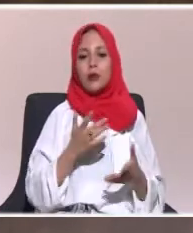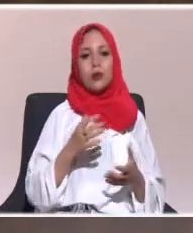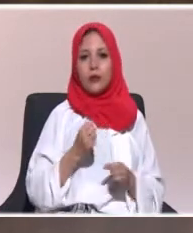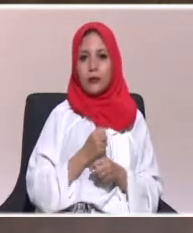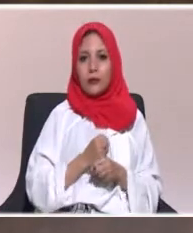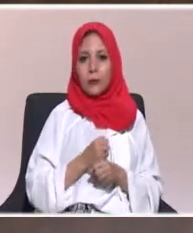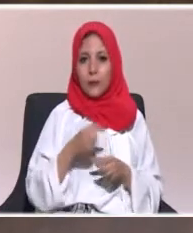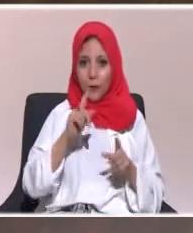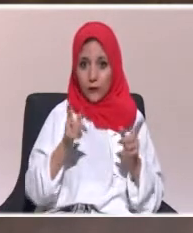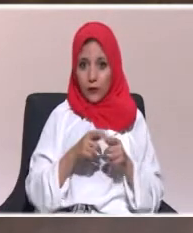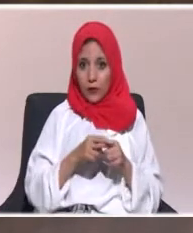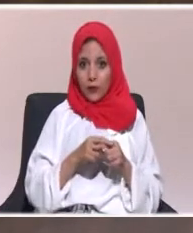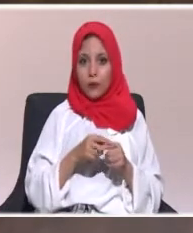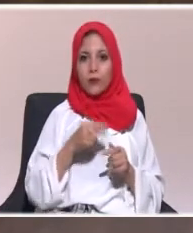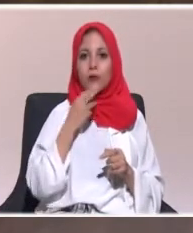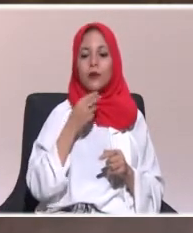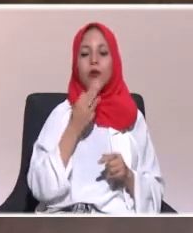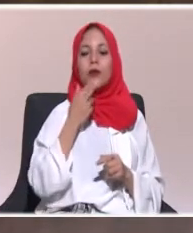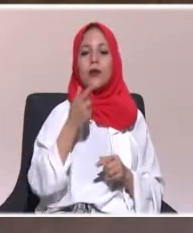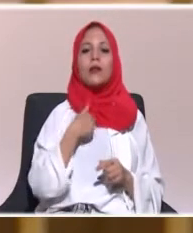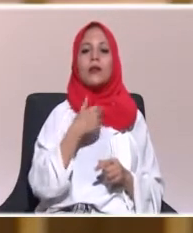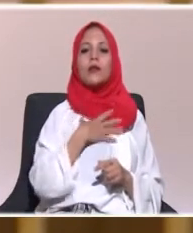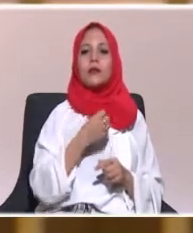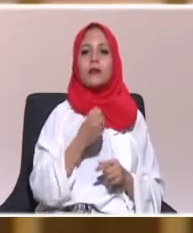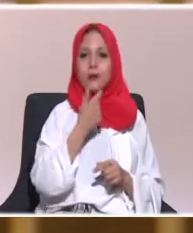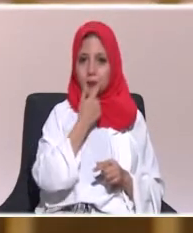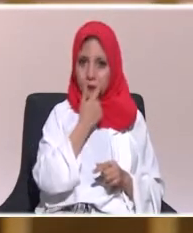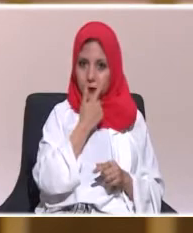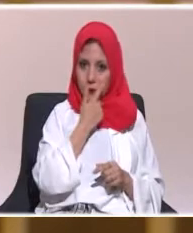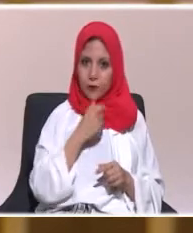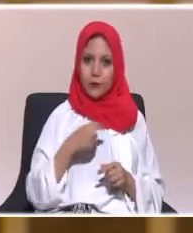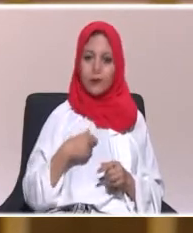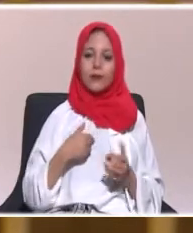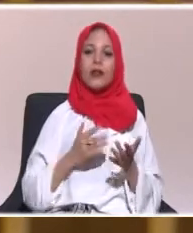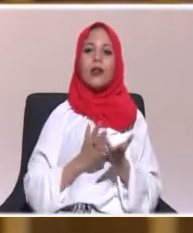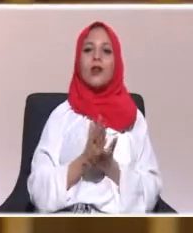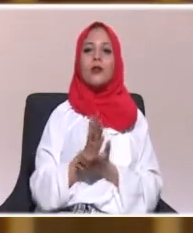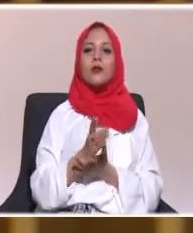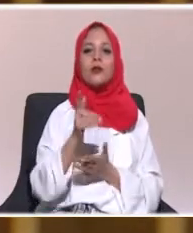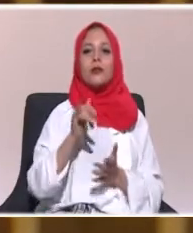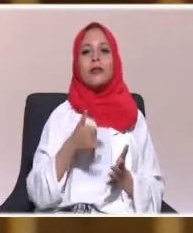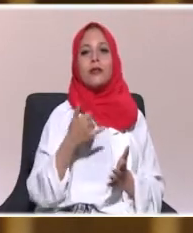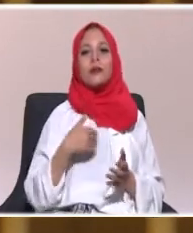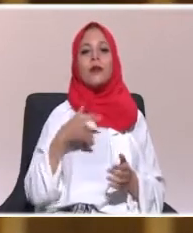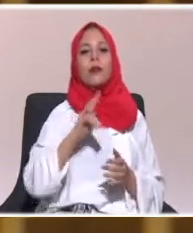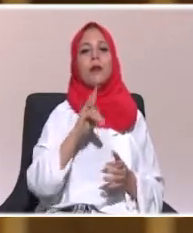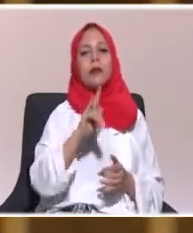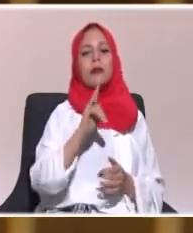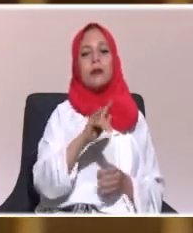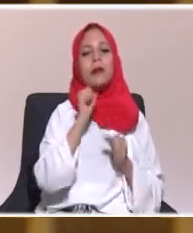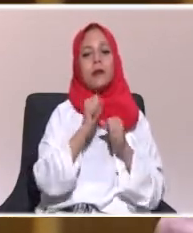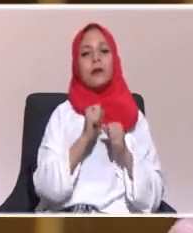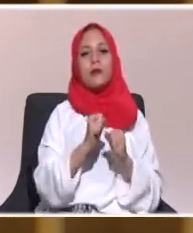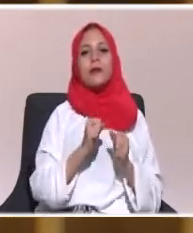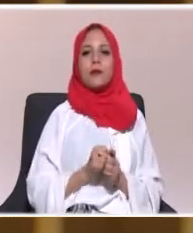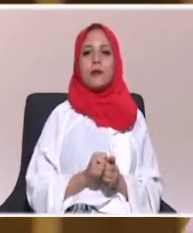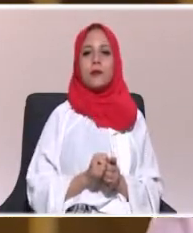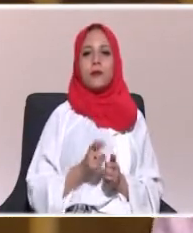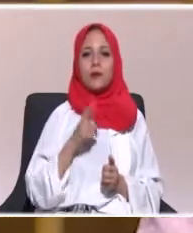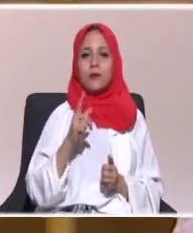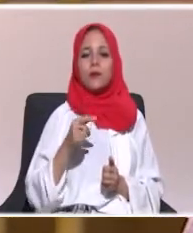في المسلسل؟ محمد يسري ده يا استاذه، انا ما كانش ليا الشرف ان انا اشوف حضرتك بس انا بحبك قوي قوي قوي قوي قوي